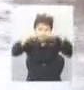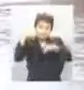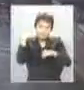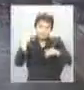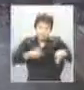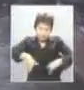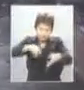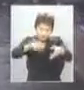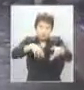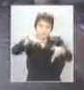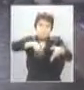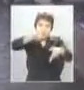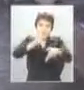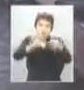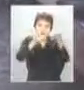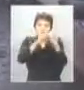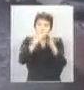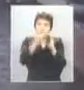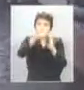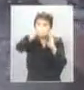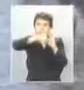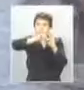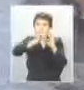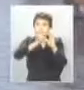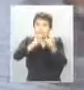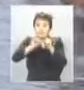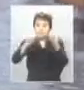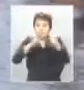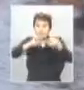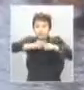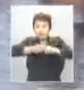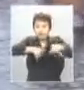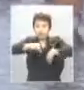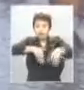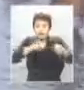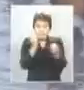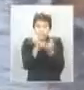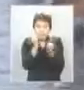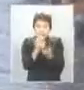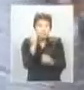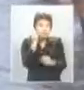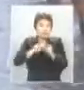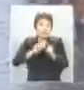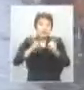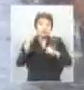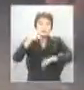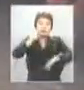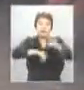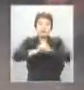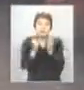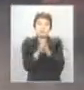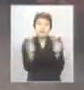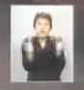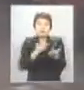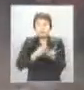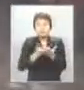เมืองดอกคำใต้อำเภอดอกคำใต้จัหดพยาบมชาบานได้รัผกระทบหลายร้อยหงคาเรือนขนาทชาบานบางส่วนต้องจับจ่าย